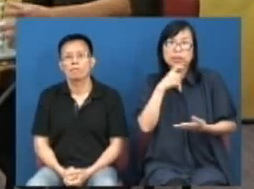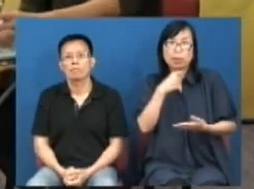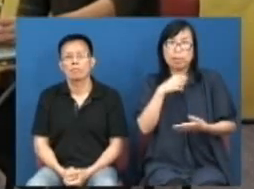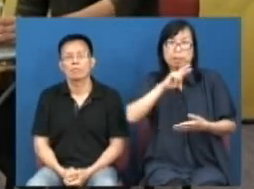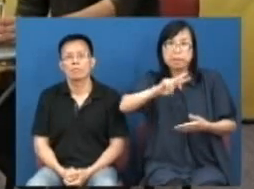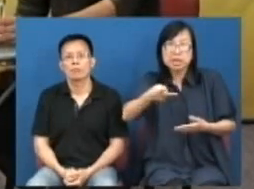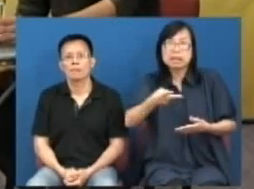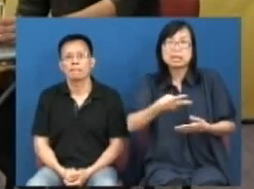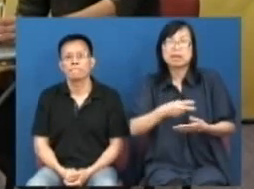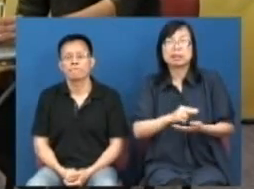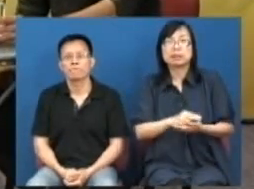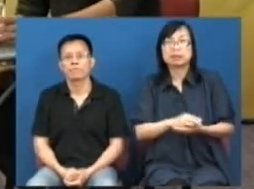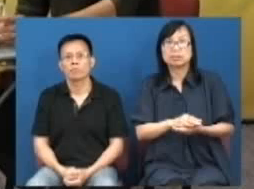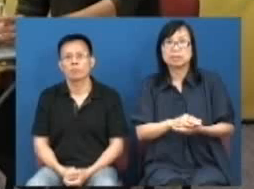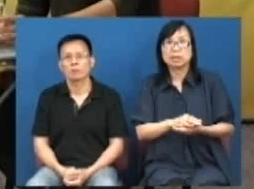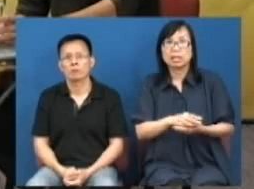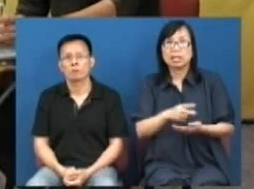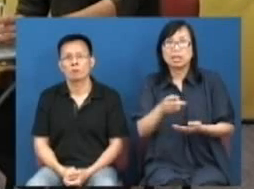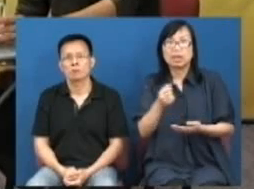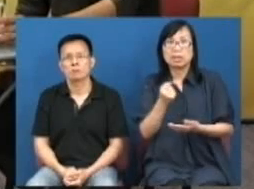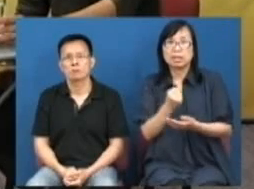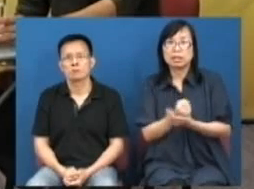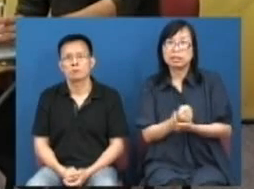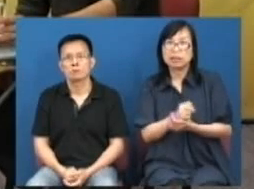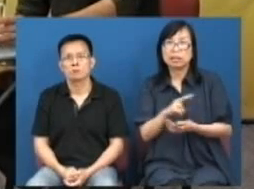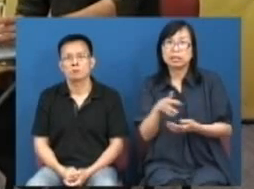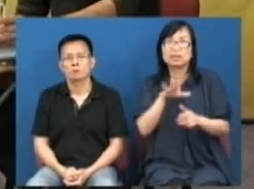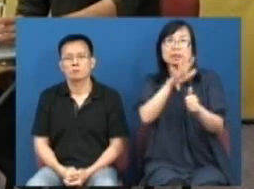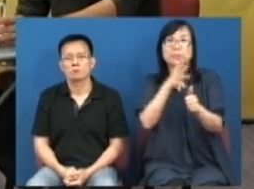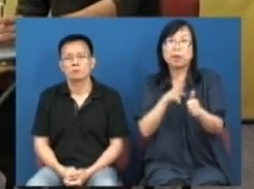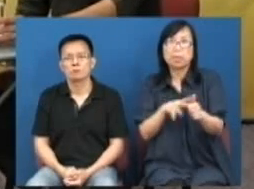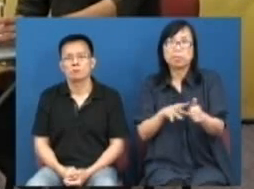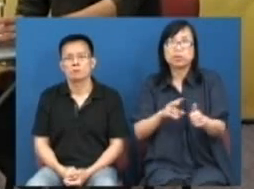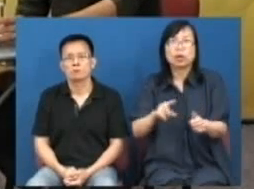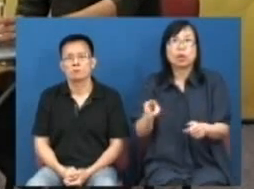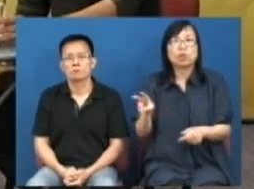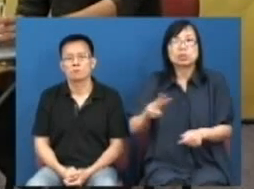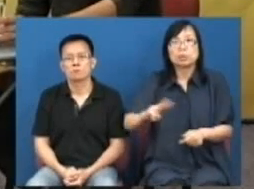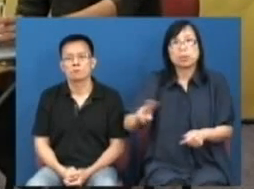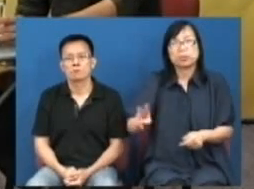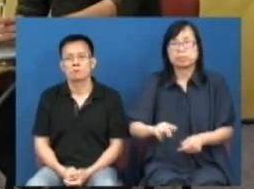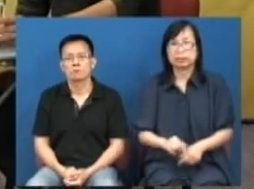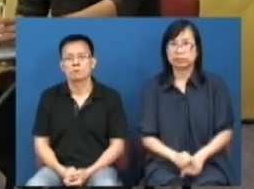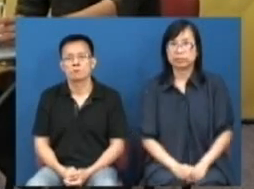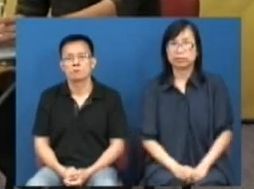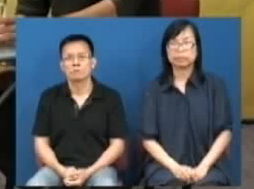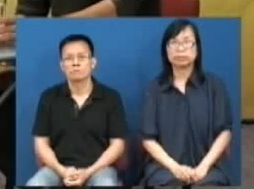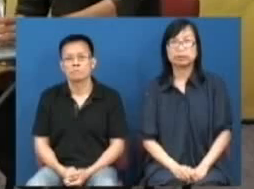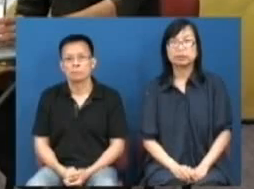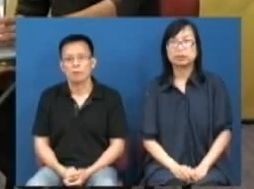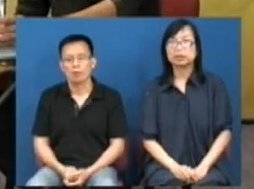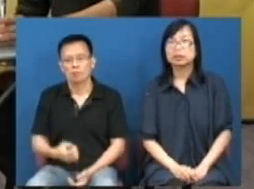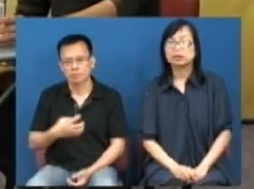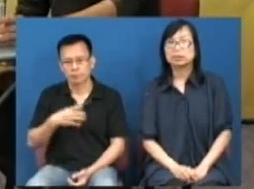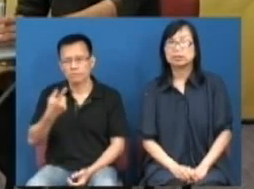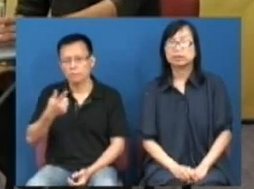嘅所謂嘅嚇、啊、一啲咁樣嘅影響咩？同樣同一個邏輯嚟啫嘛嚇。 睇嚟咧，我哋香港